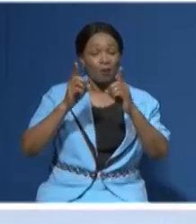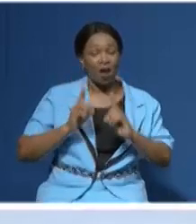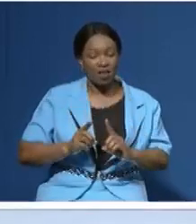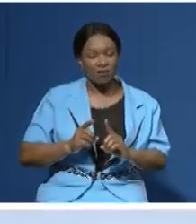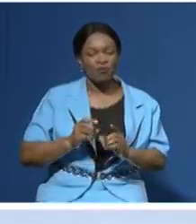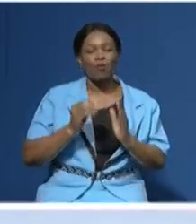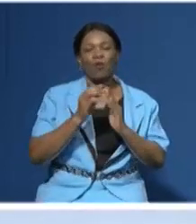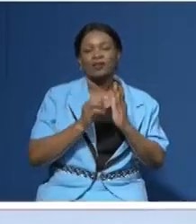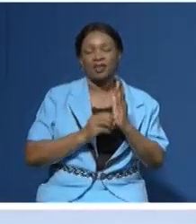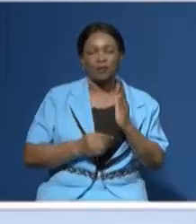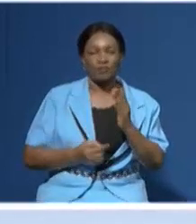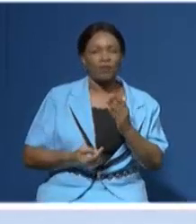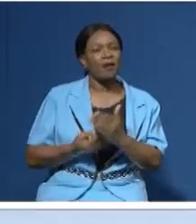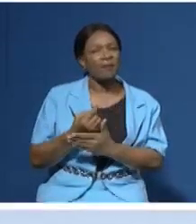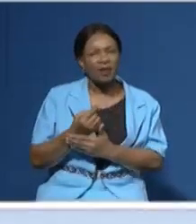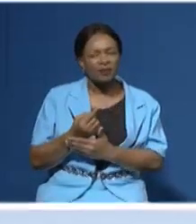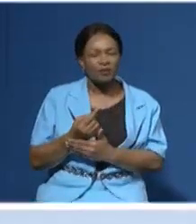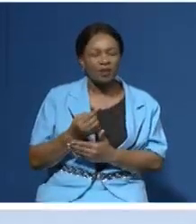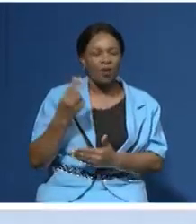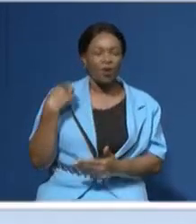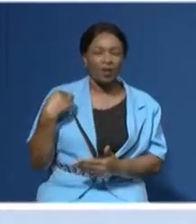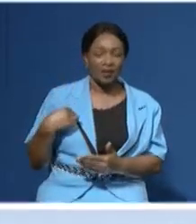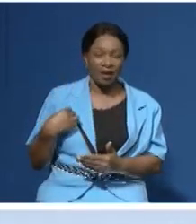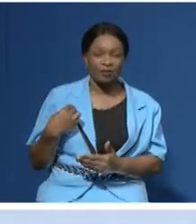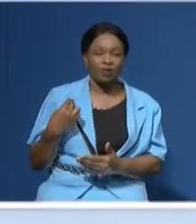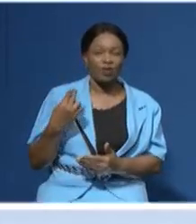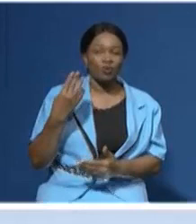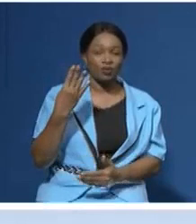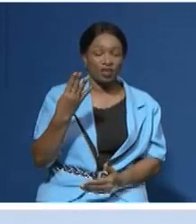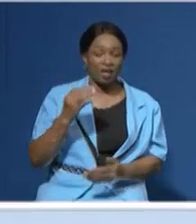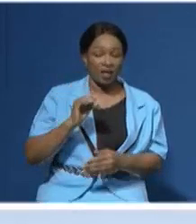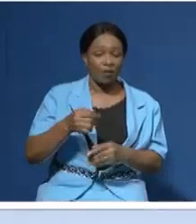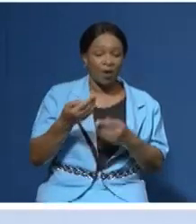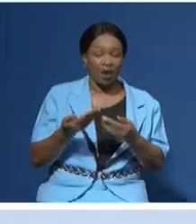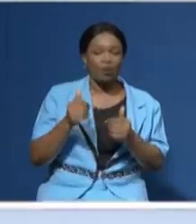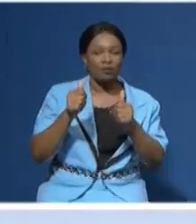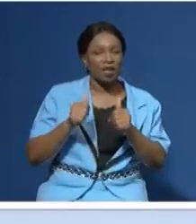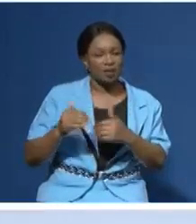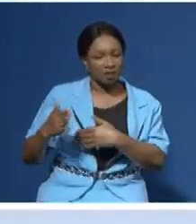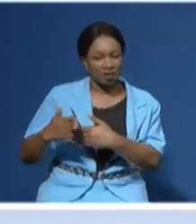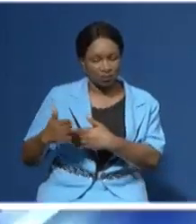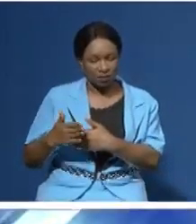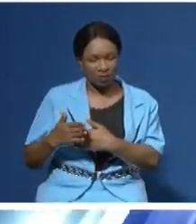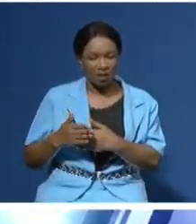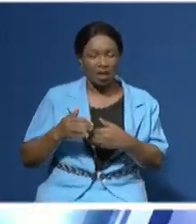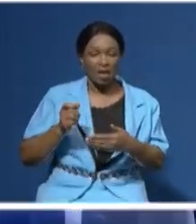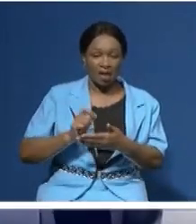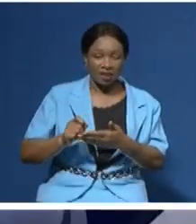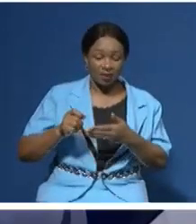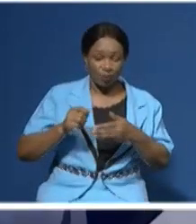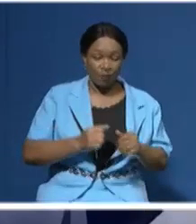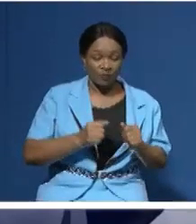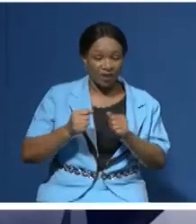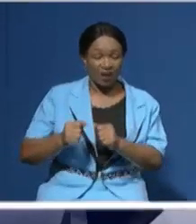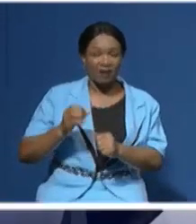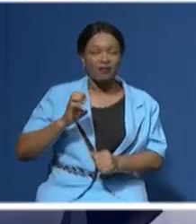hisabati. Katika matokeo ya kidato cha 4 mwaka huu yaliyotangazwa hivi karibuni na katibu mtendaji wa baraza la mitihani nchini